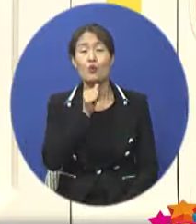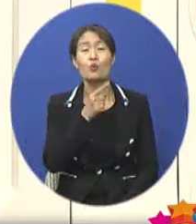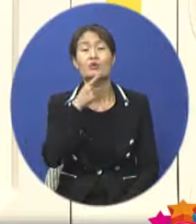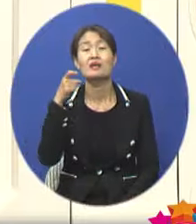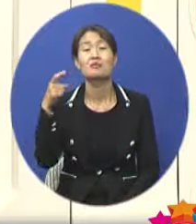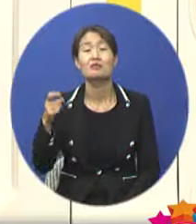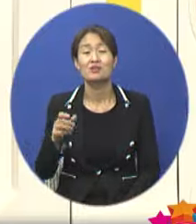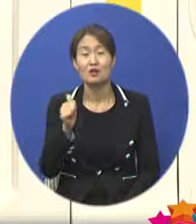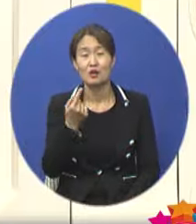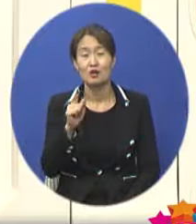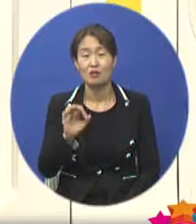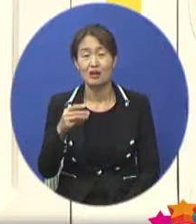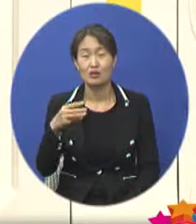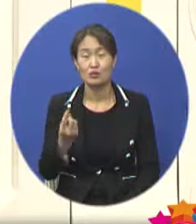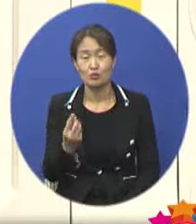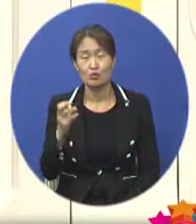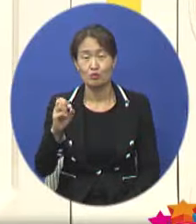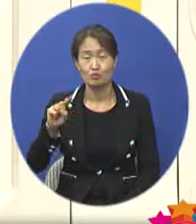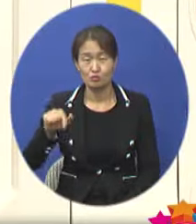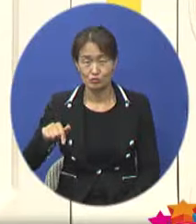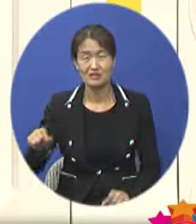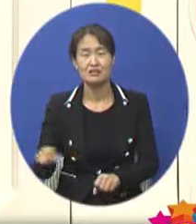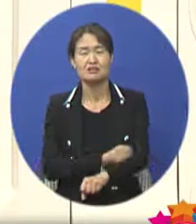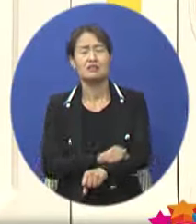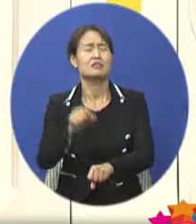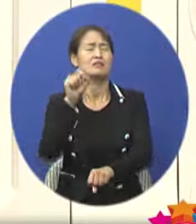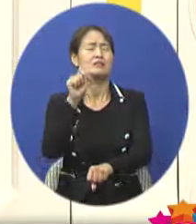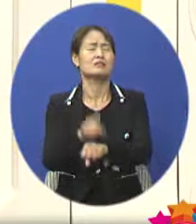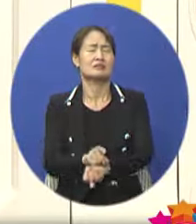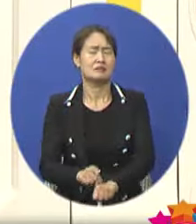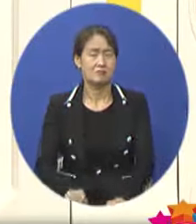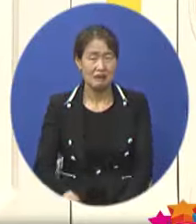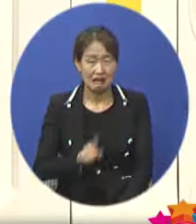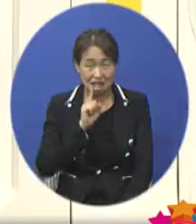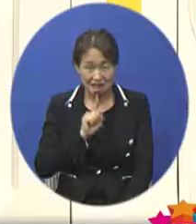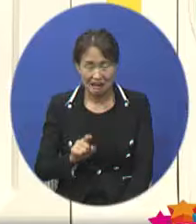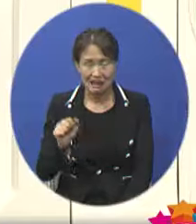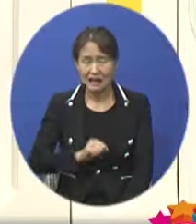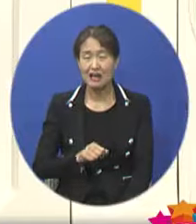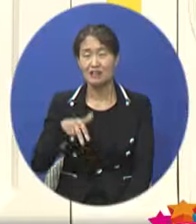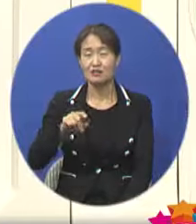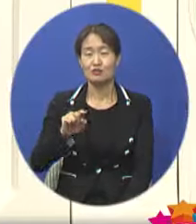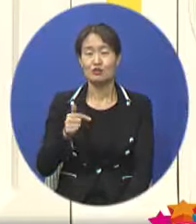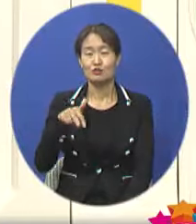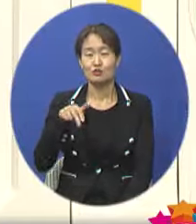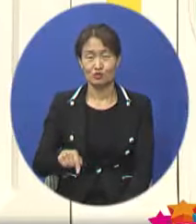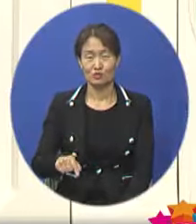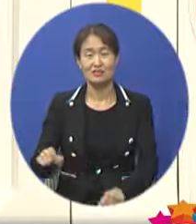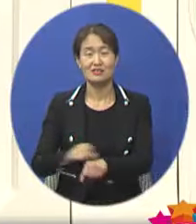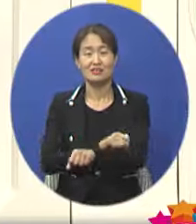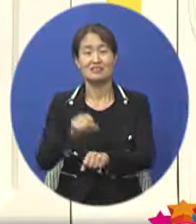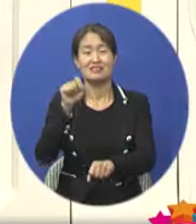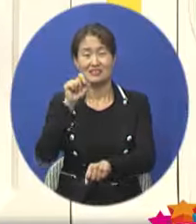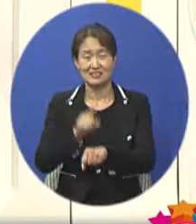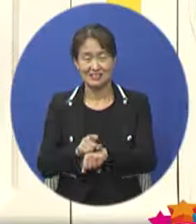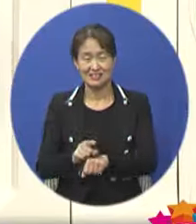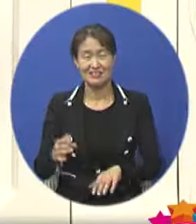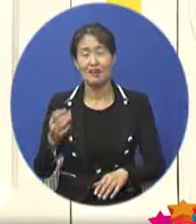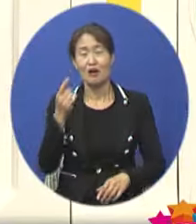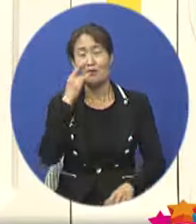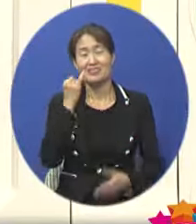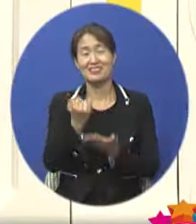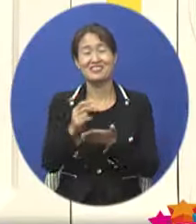네, 황포묵이 들어가는 게 특징이라고 알고 있습니다. 아, 전주 비빔밥은? 네. 네. 그렇죠. 전주 비빔밥의 특징을 지금 말씀하셨고. 우리 어머니한테는 네. 퀴즈가 안